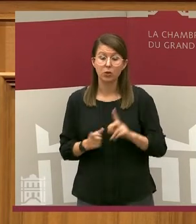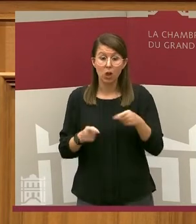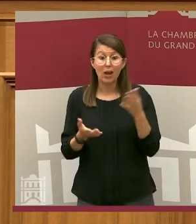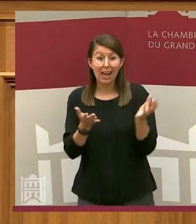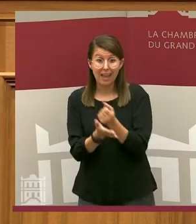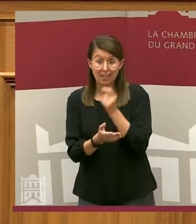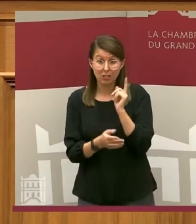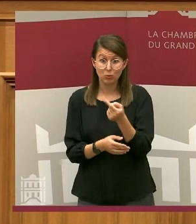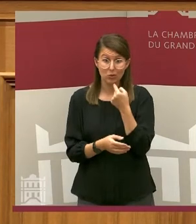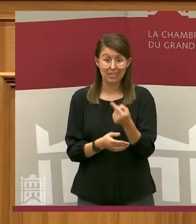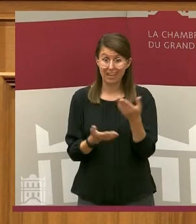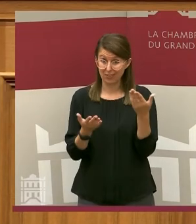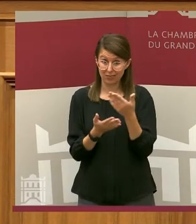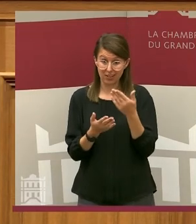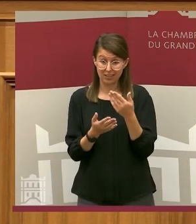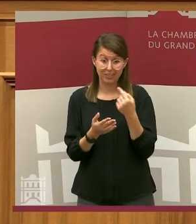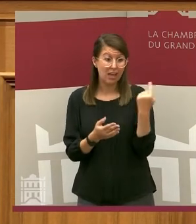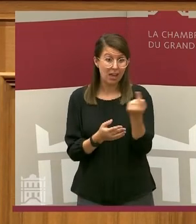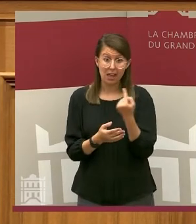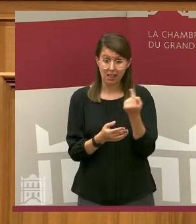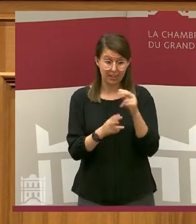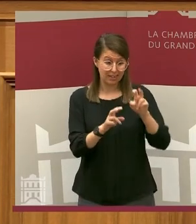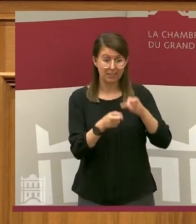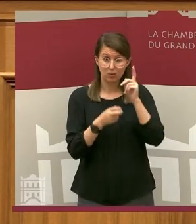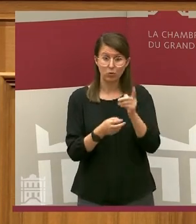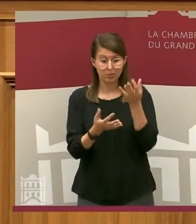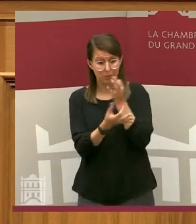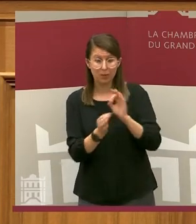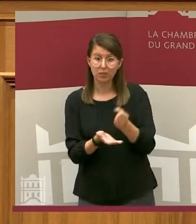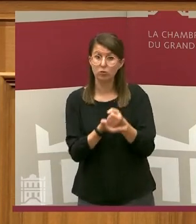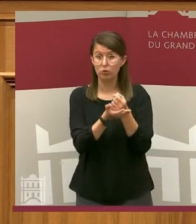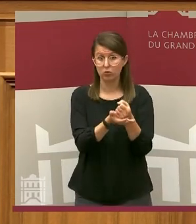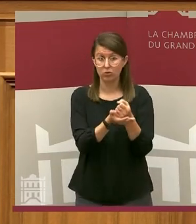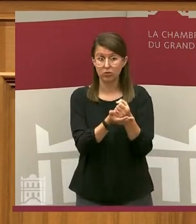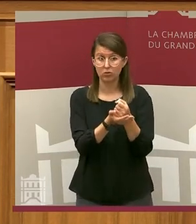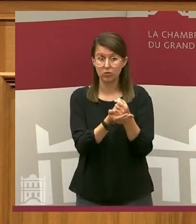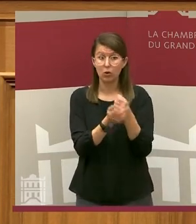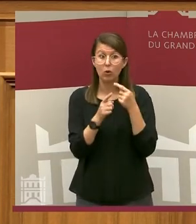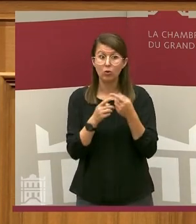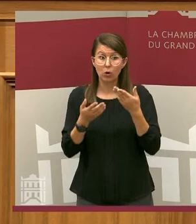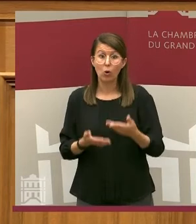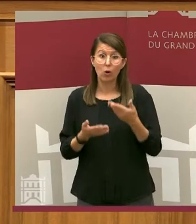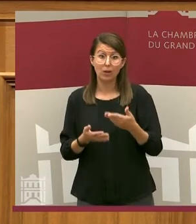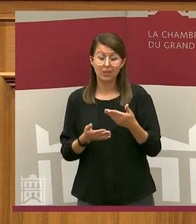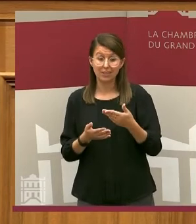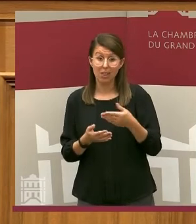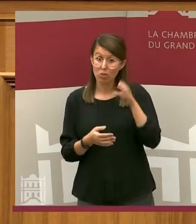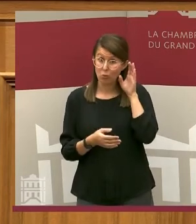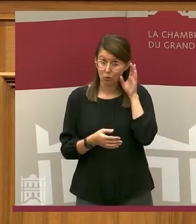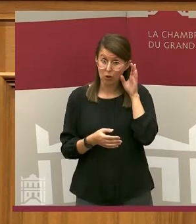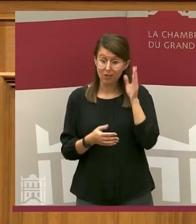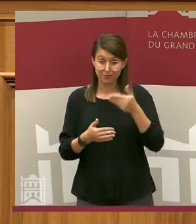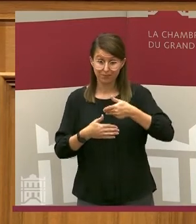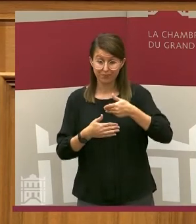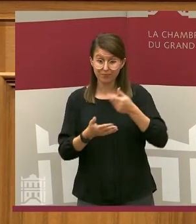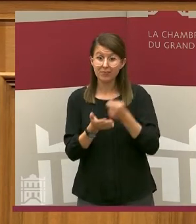wir monoparentale steuerliche Entlastung besser unterstützen. Ah ja, ich habe der Finanzminister schon mal gut genug gelauscht. Es wird angekündigt,